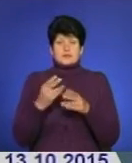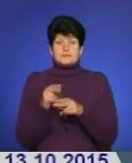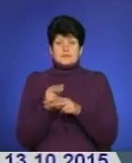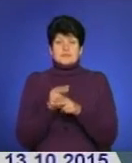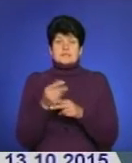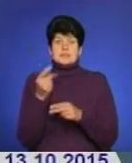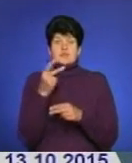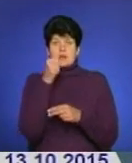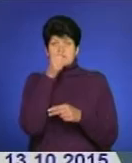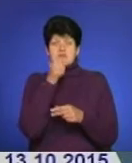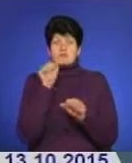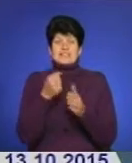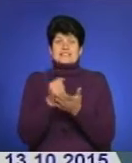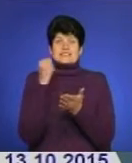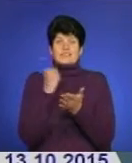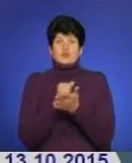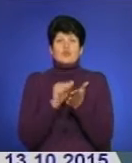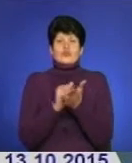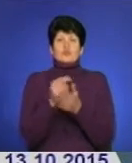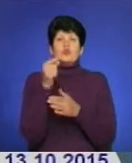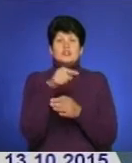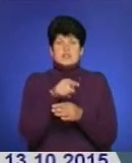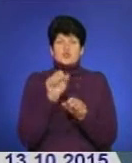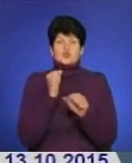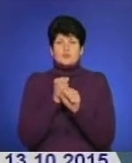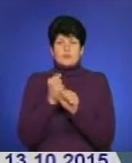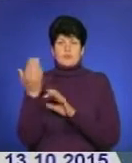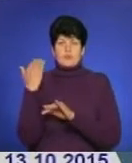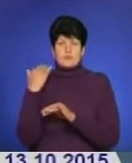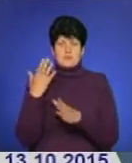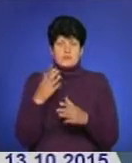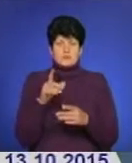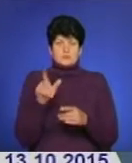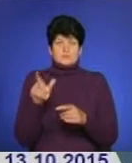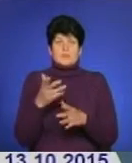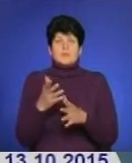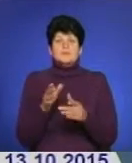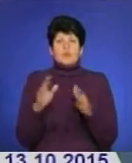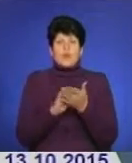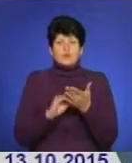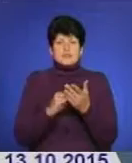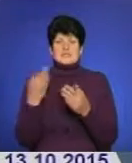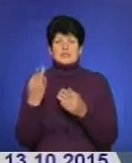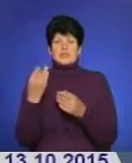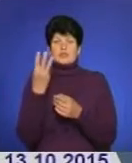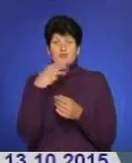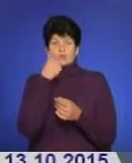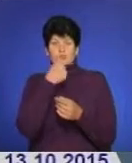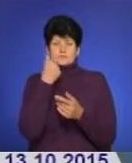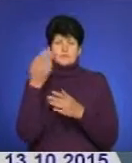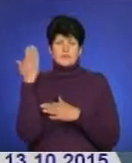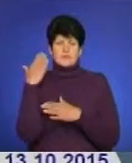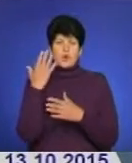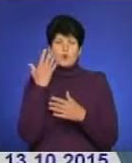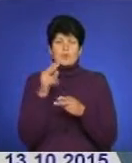місяця зуміли лише затвердити документально те, що зробили попередники. Чи не повториться історія трирічної давності, коли ремонт розпочали, але